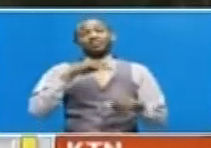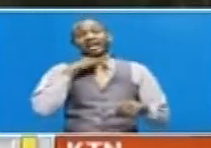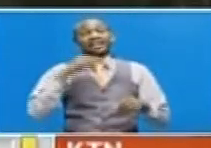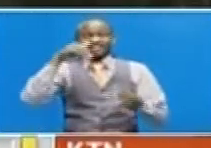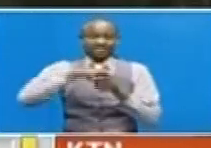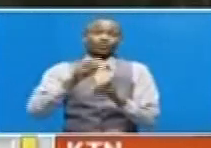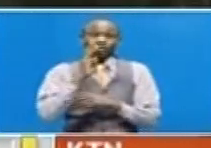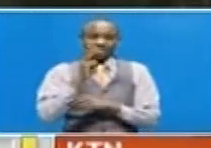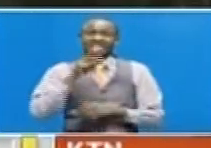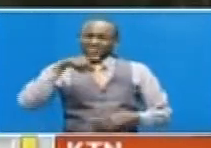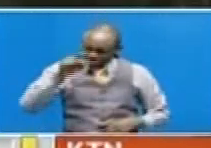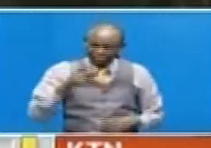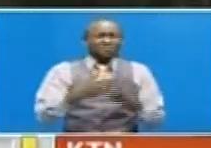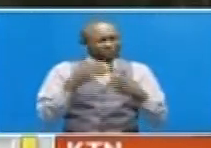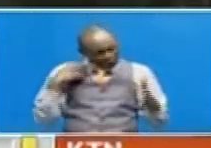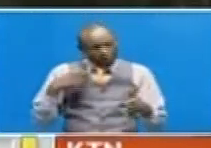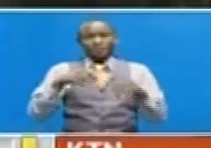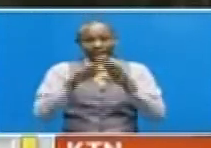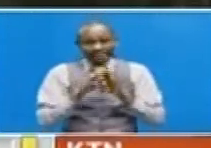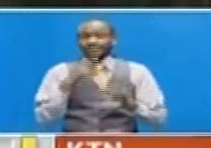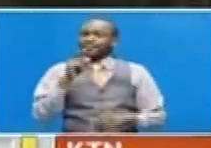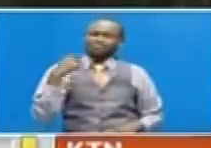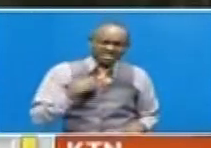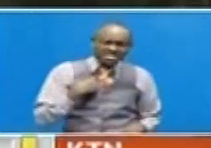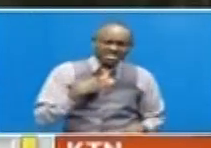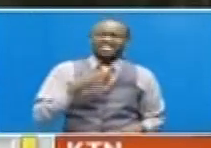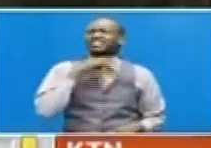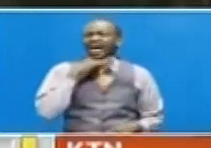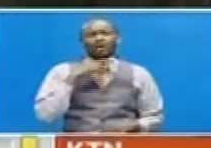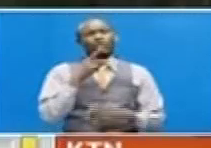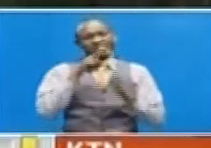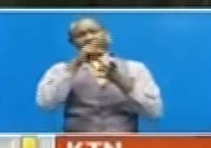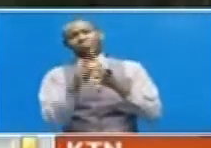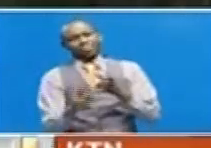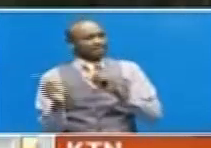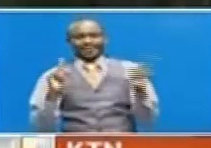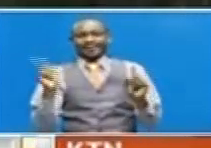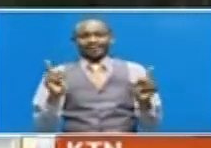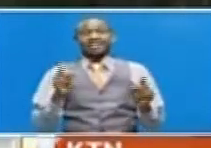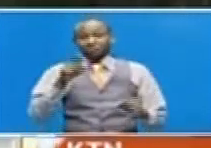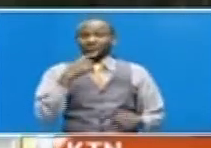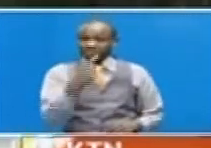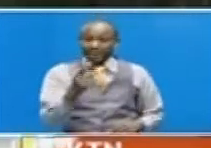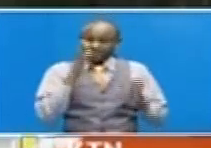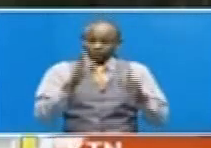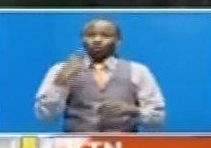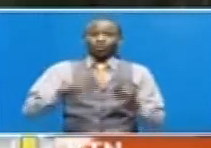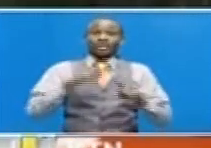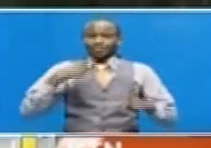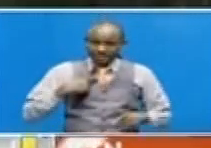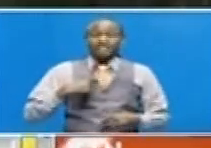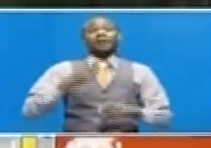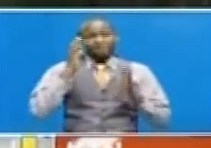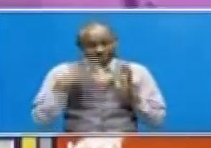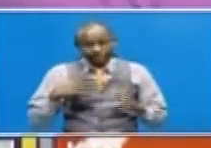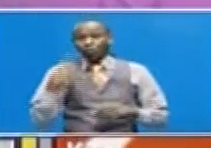mtoto akajitokeza kabla hata tujasika, akakuja kwa nini akasema, papa mimi sikukufa maji. Paka akaniambia na mtu ambaye alimua, akaniambia paka hesabu